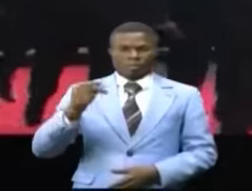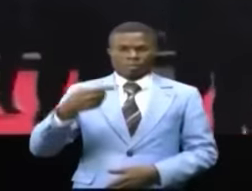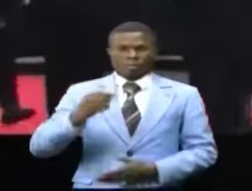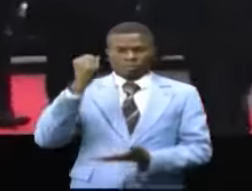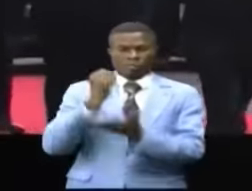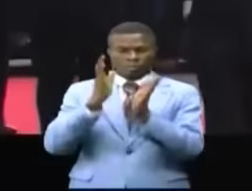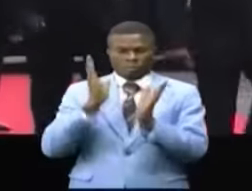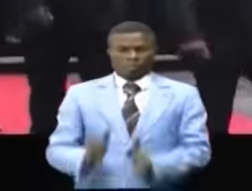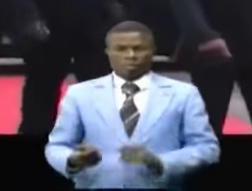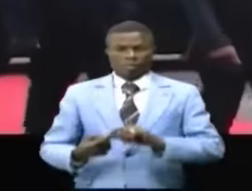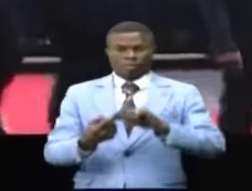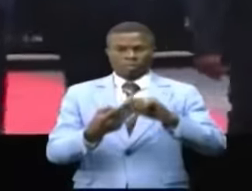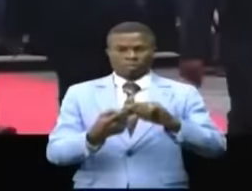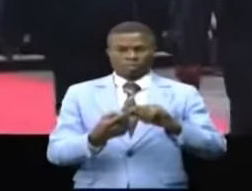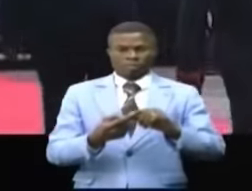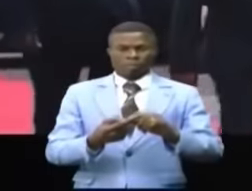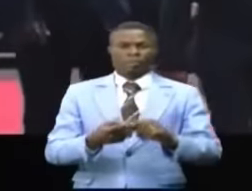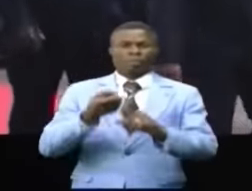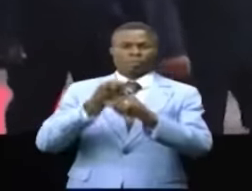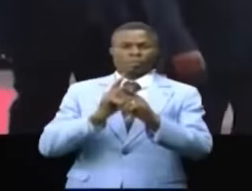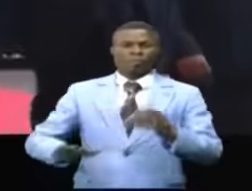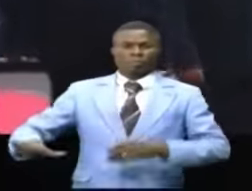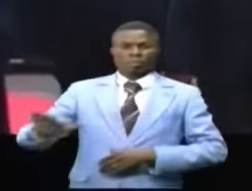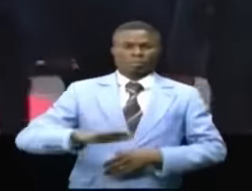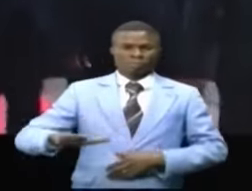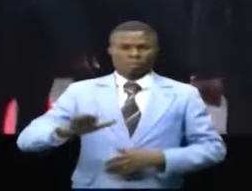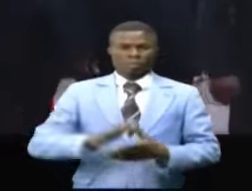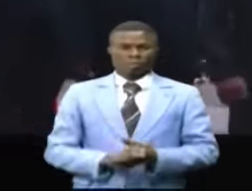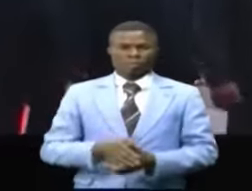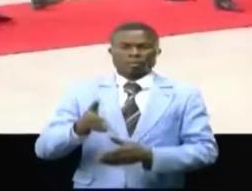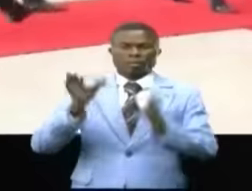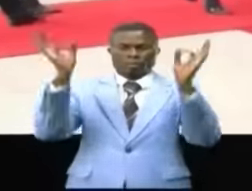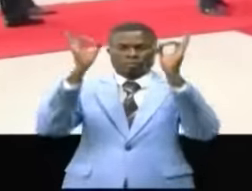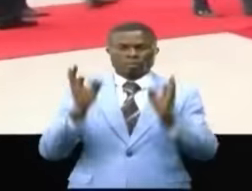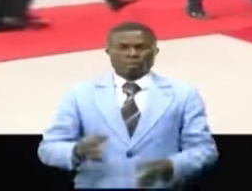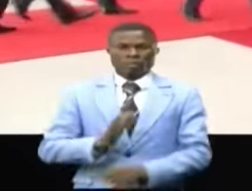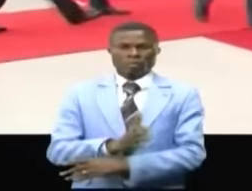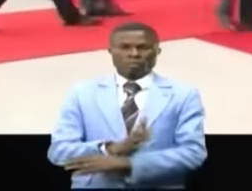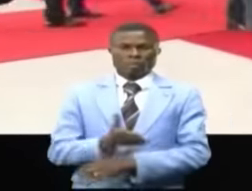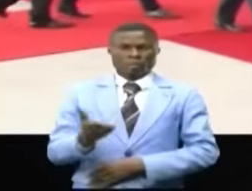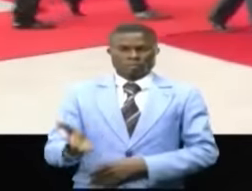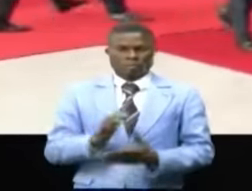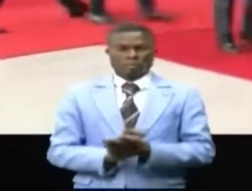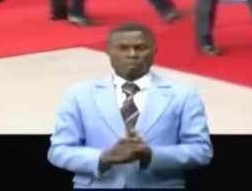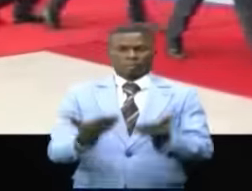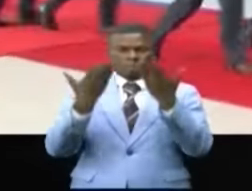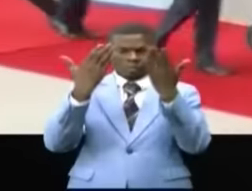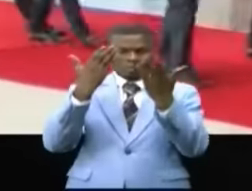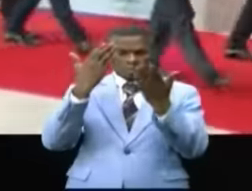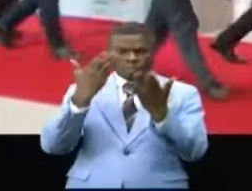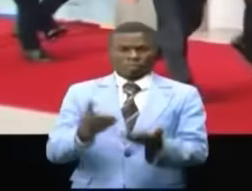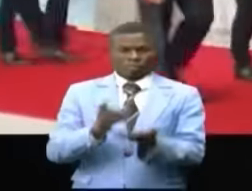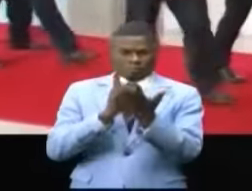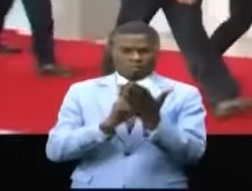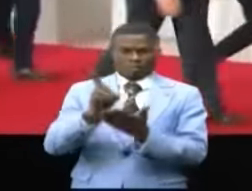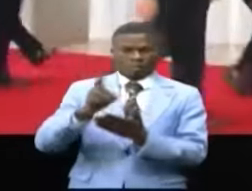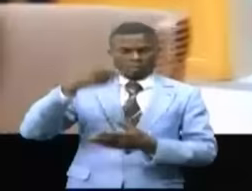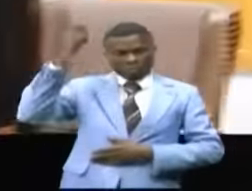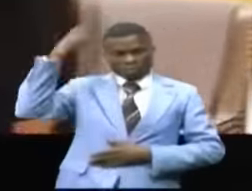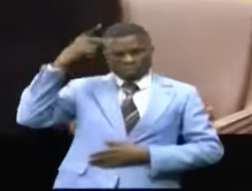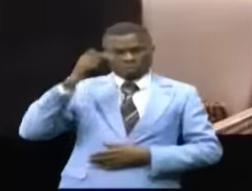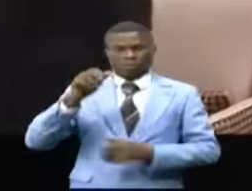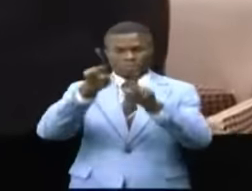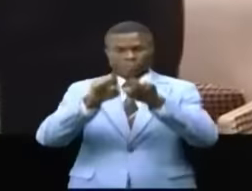ambassadeur extraordinaire plénipotentiaire de la République fédérale d'Allemagne. Il a fait des études de droit, philosophie et